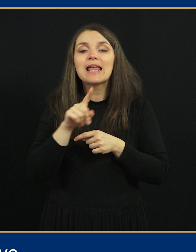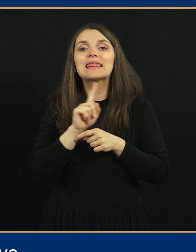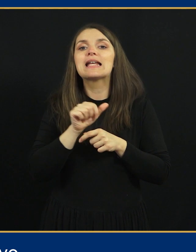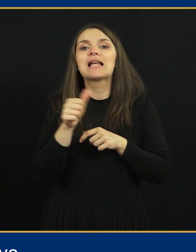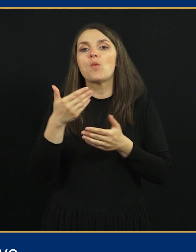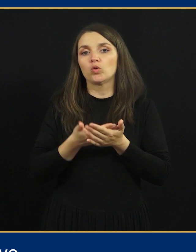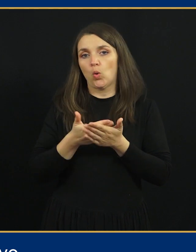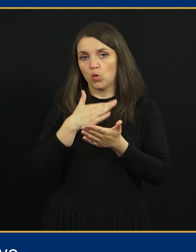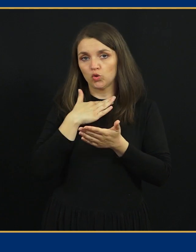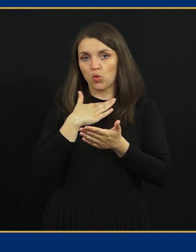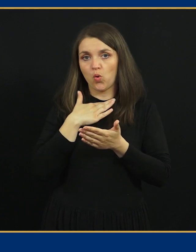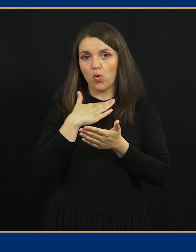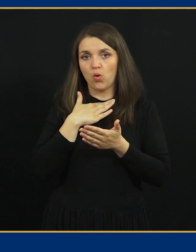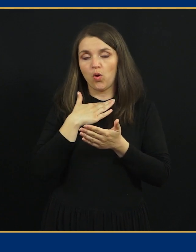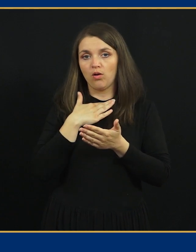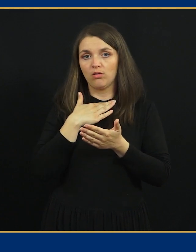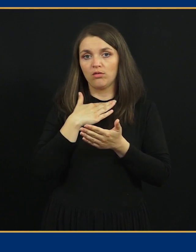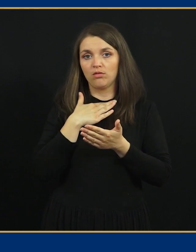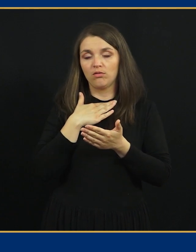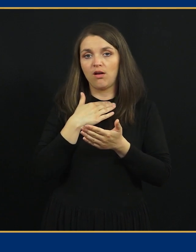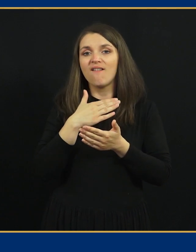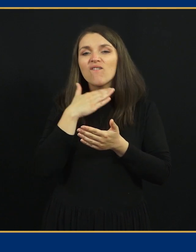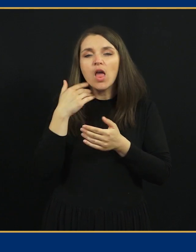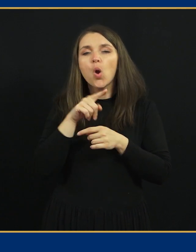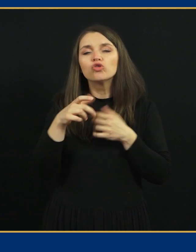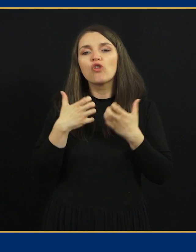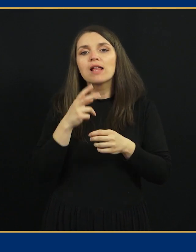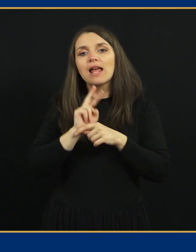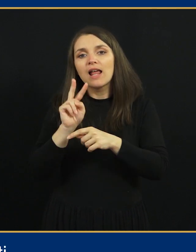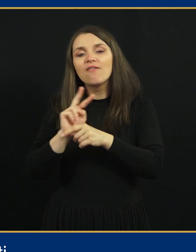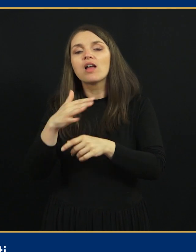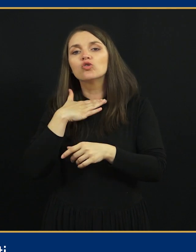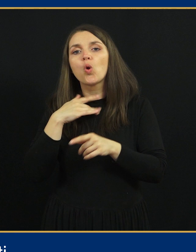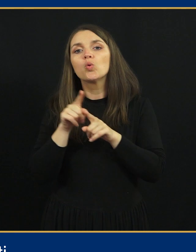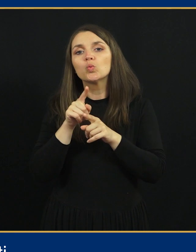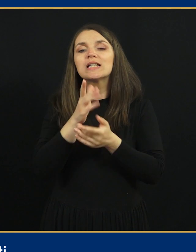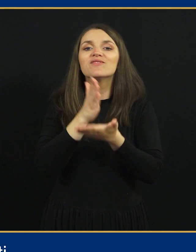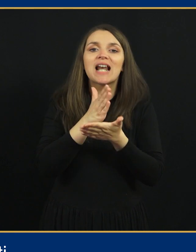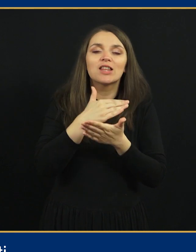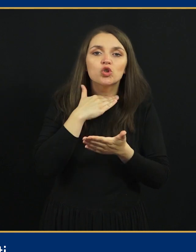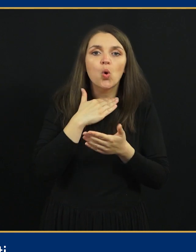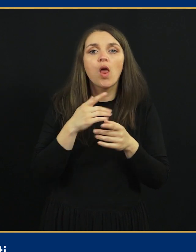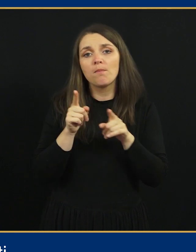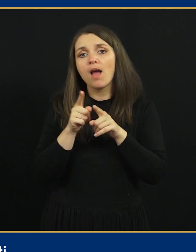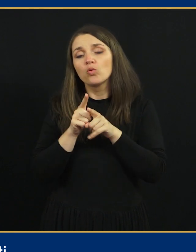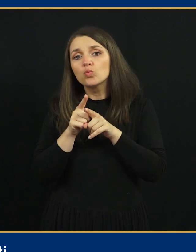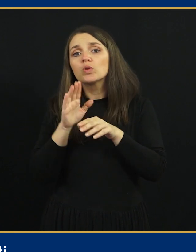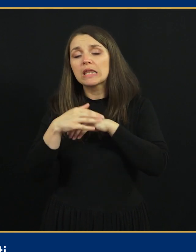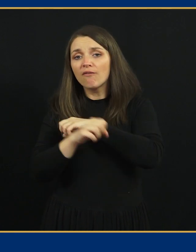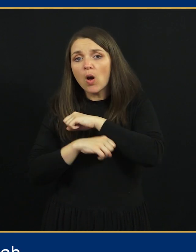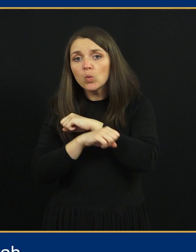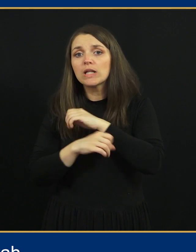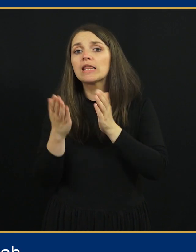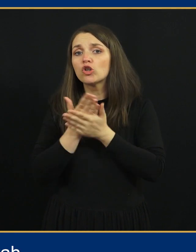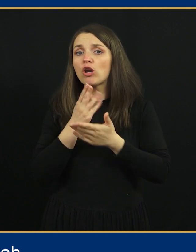proces izobraževanja in ne samo osnovno šolo. Veliko si jih želi nadaljevati šolanje tudi v srednjih šolah,